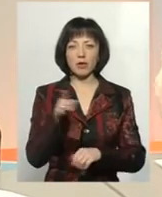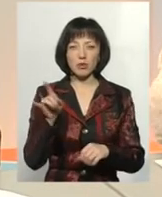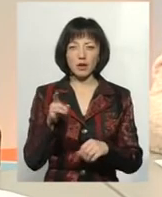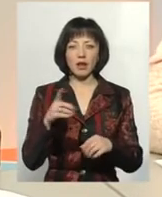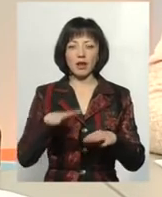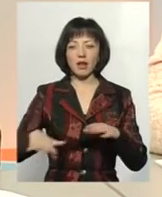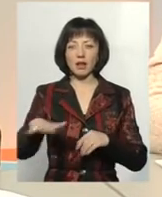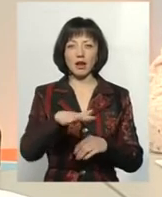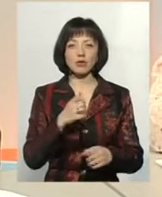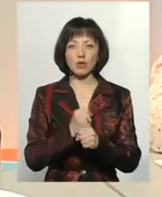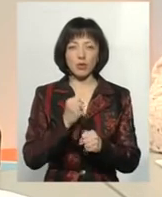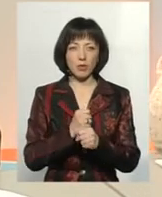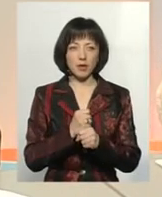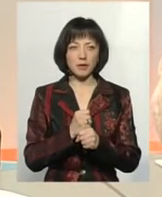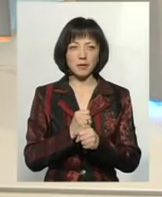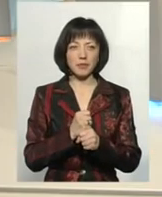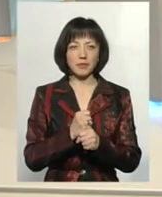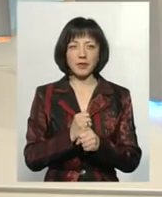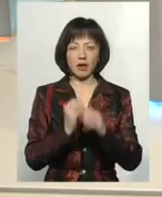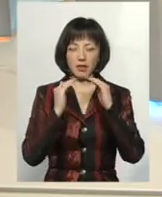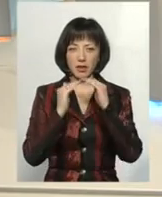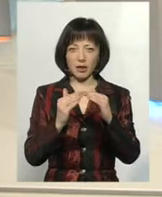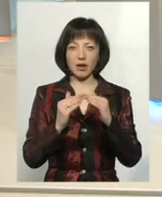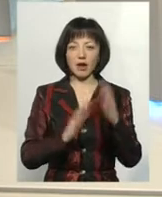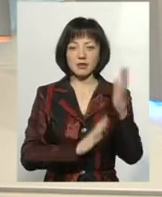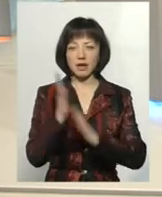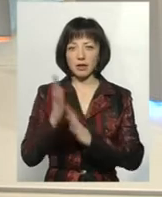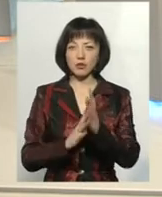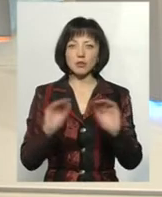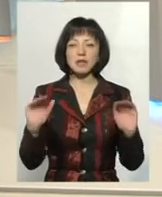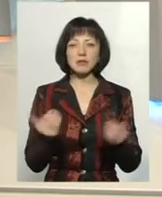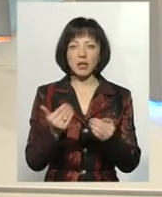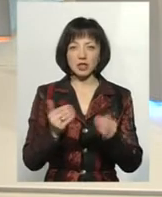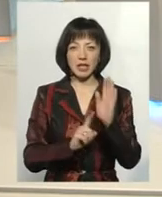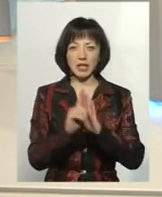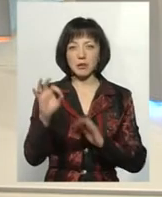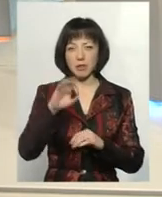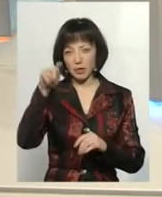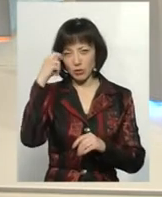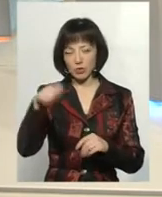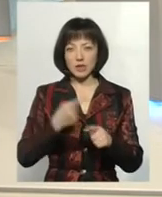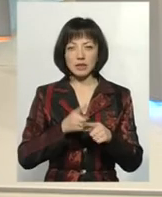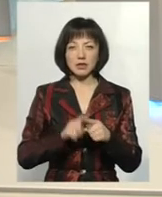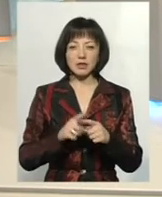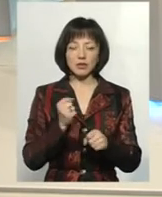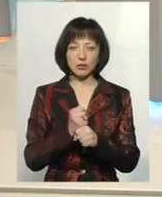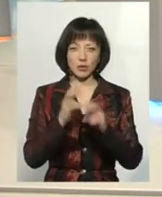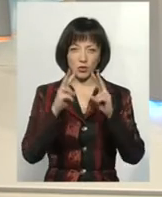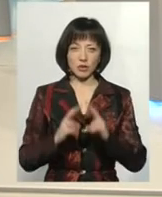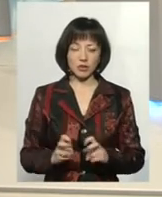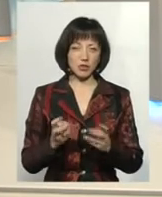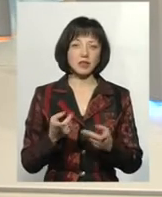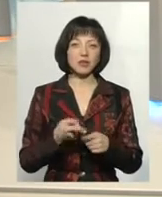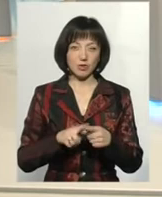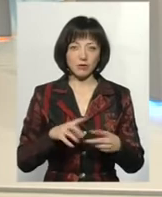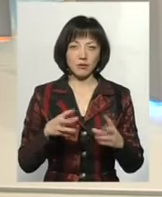таких, на терасах роблять, на дахах такі сади для того, щоб зменшити температуру, бо це проведені такі дослідження. Ми ще європейці